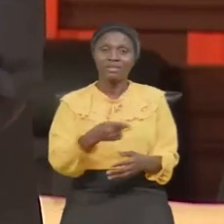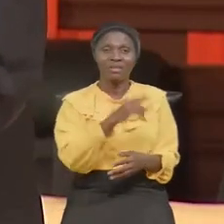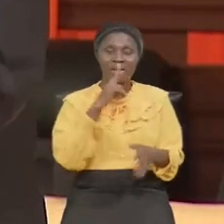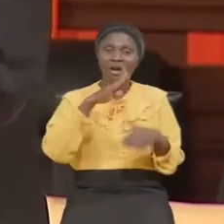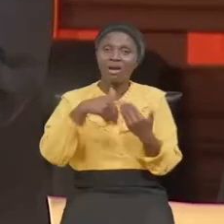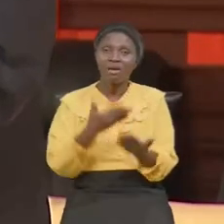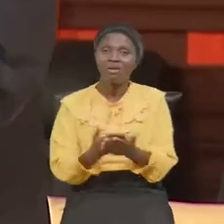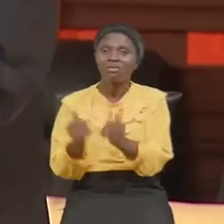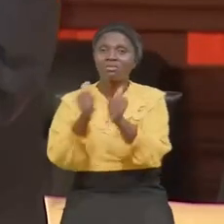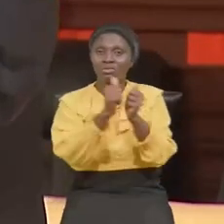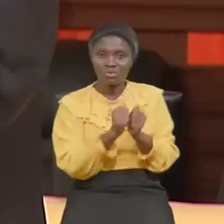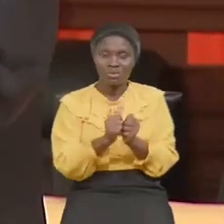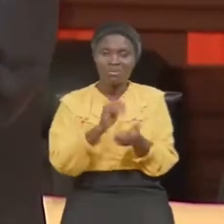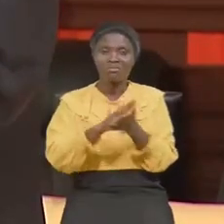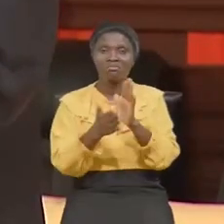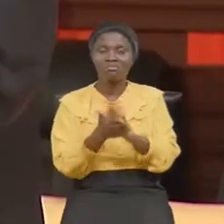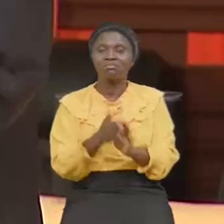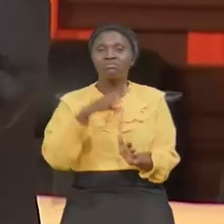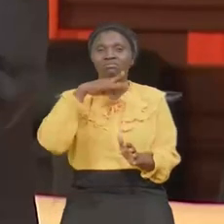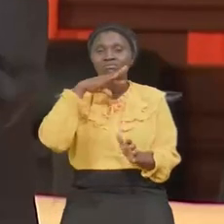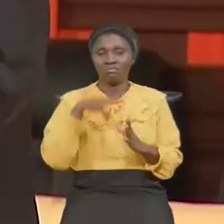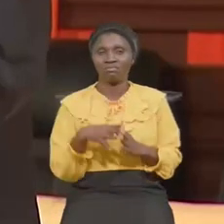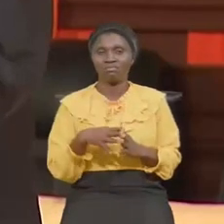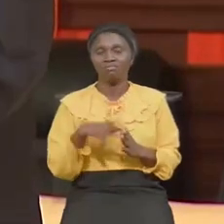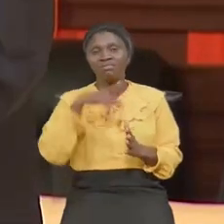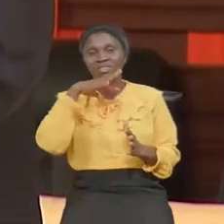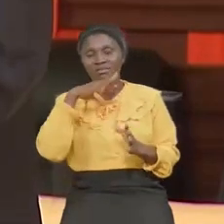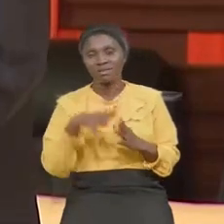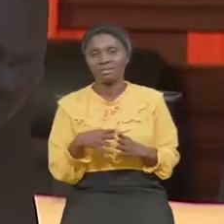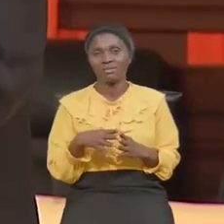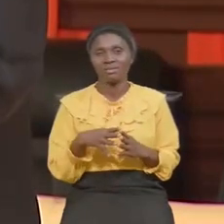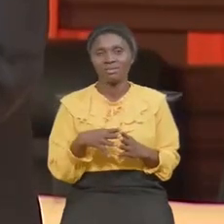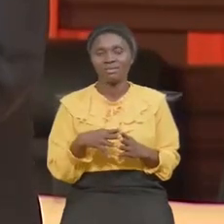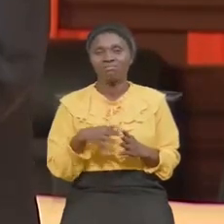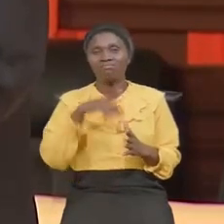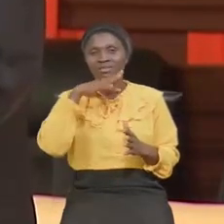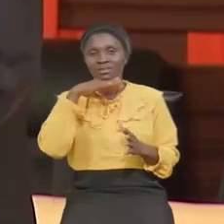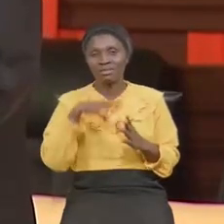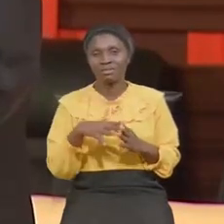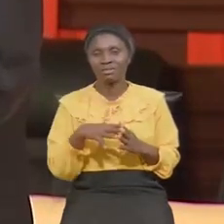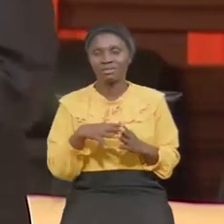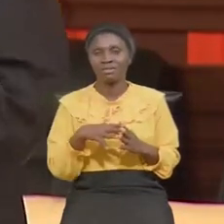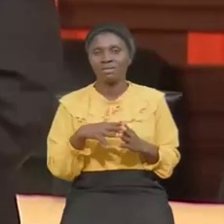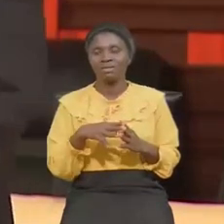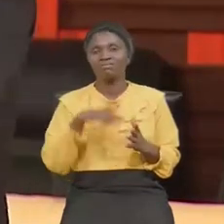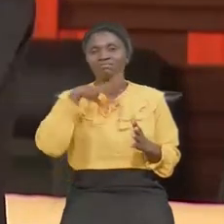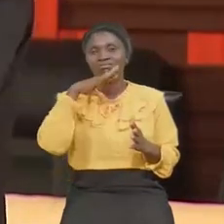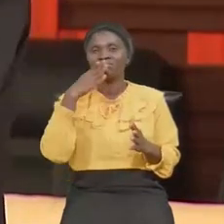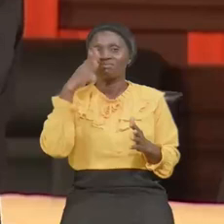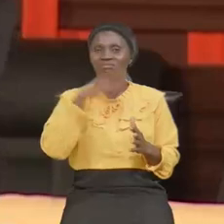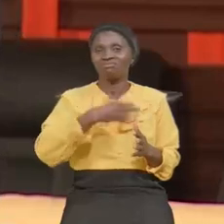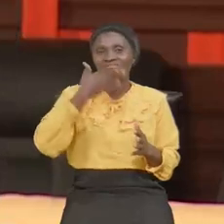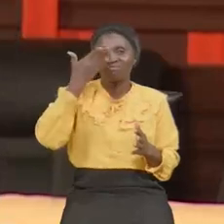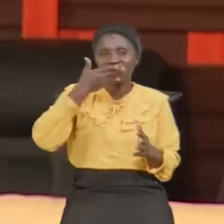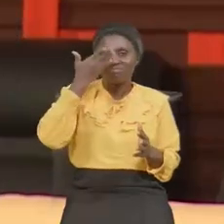Il n'en est aucun qui fasse le bien, sale, perverti. il n'en est aucun qui fasse